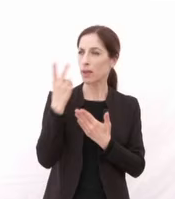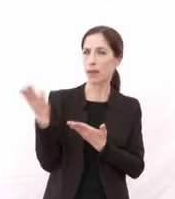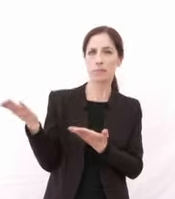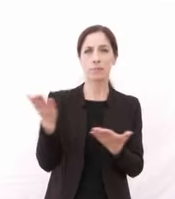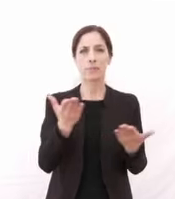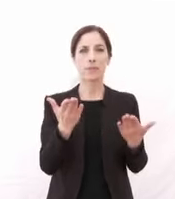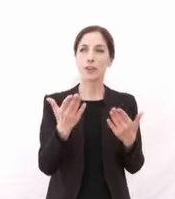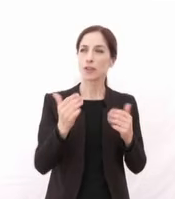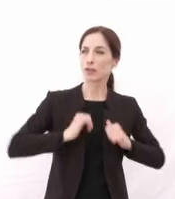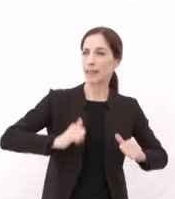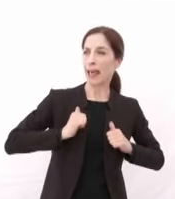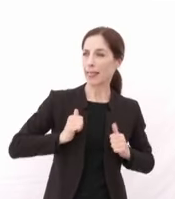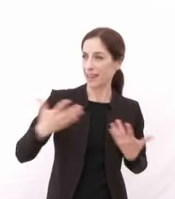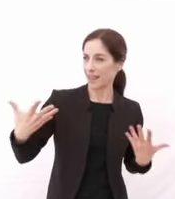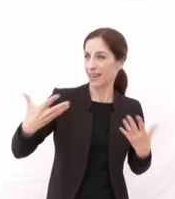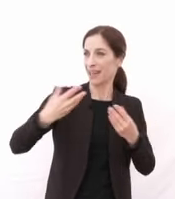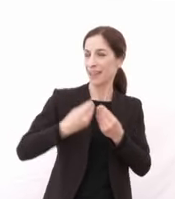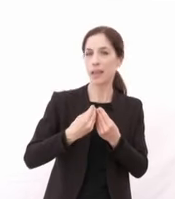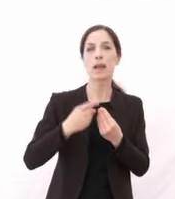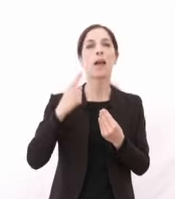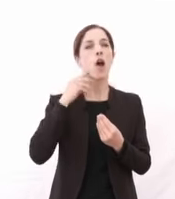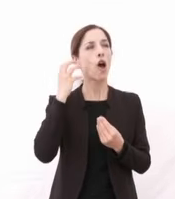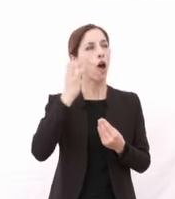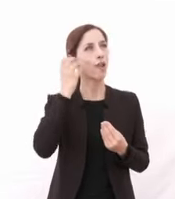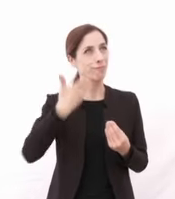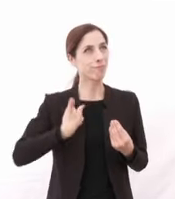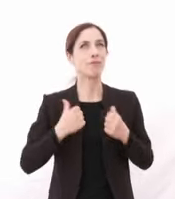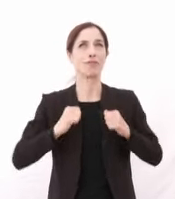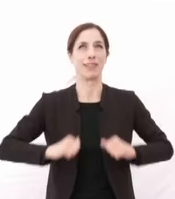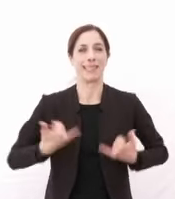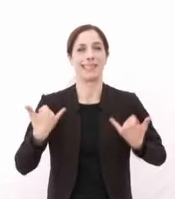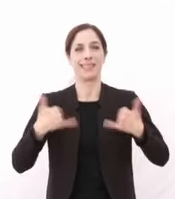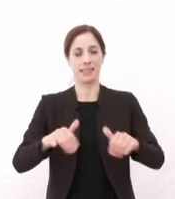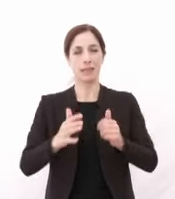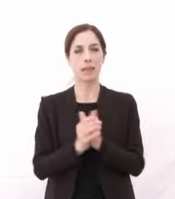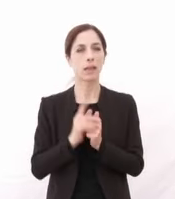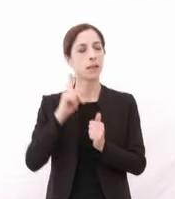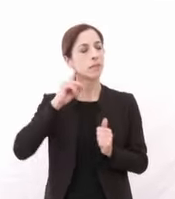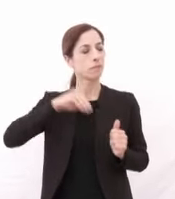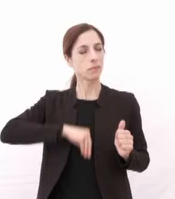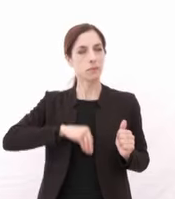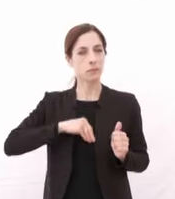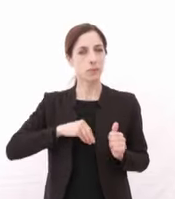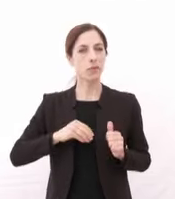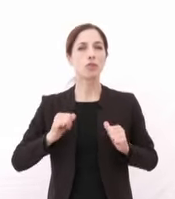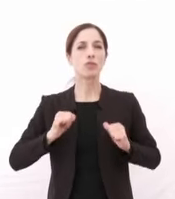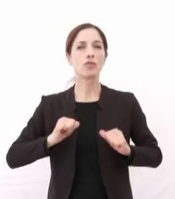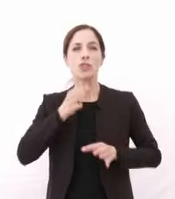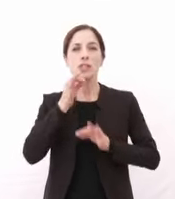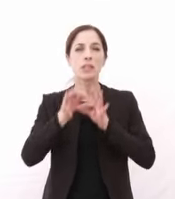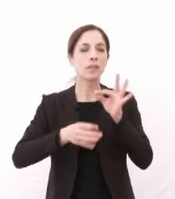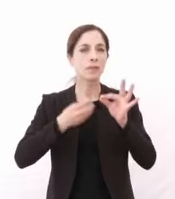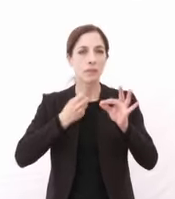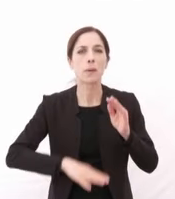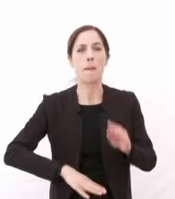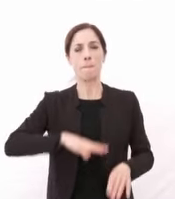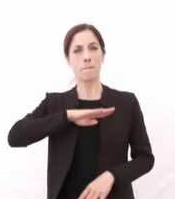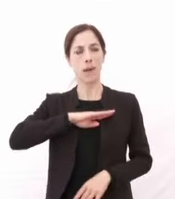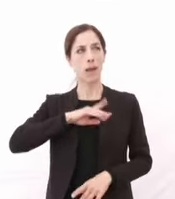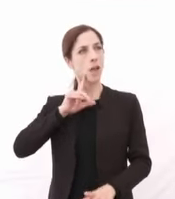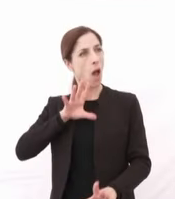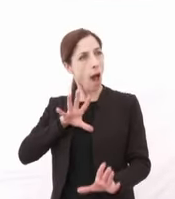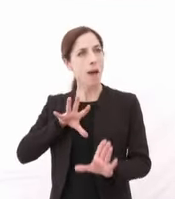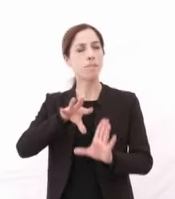possano sentire orgogliosi di essere tali, ricchi di senso civico e di senso di